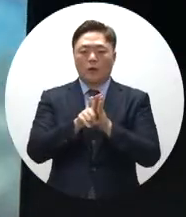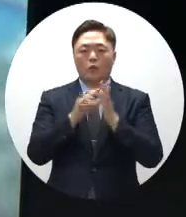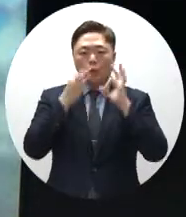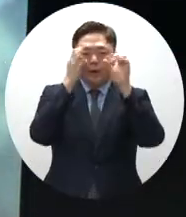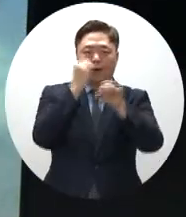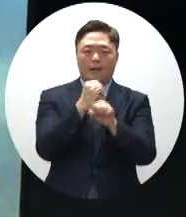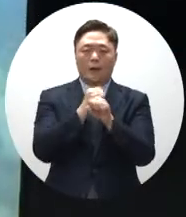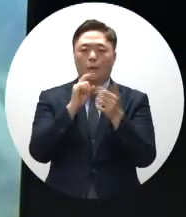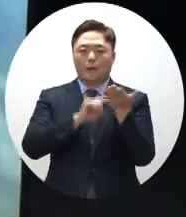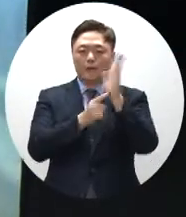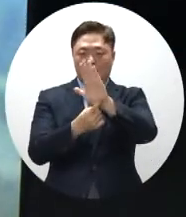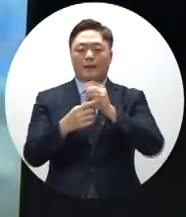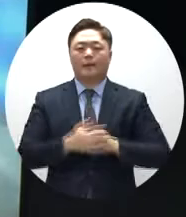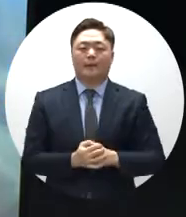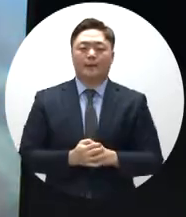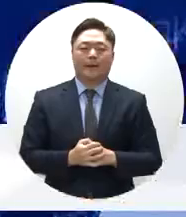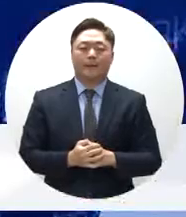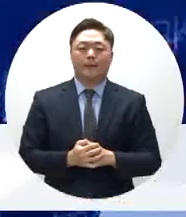있도록 노력하겠다고 말했습니다.